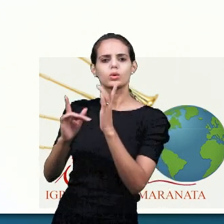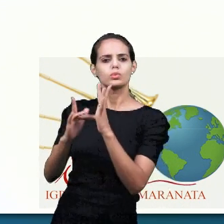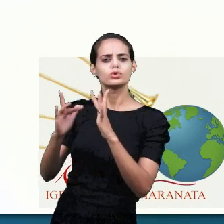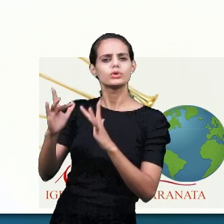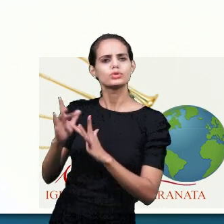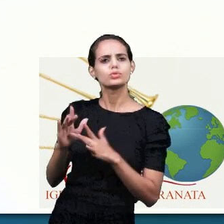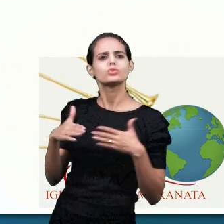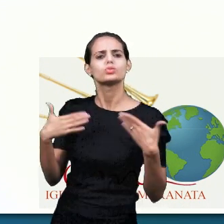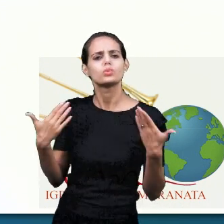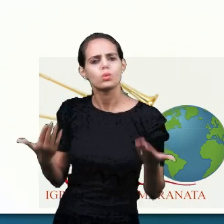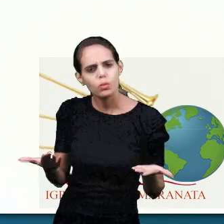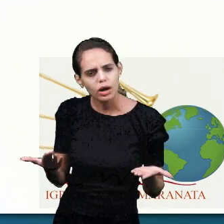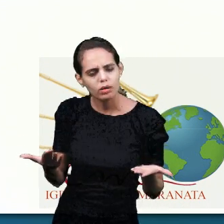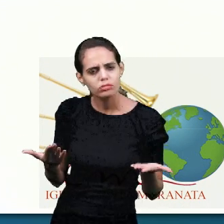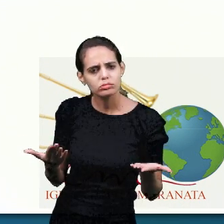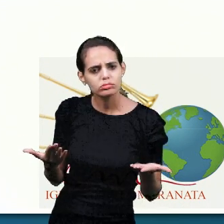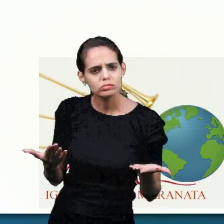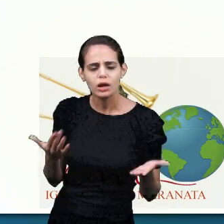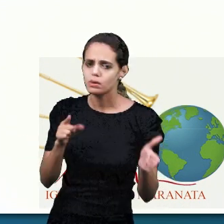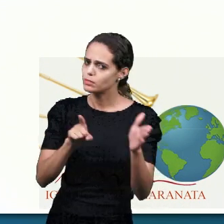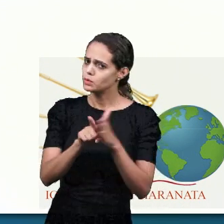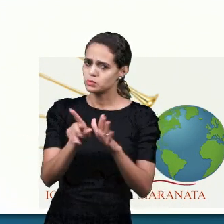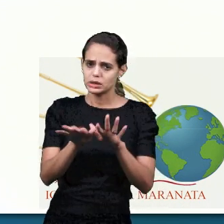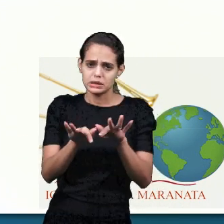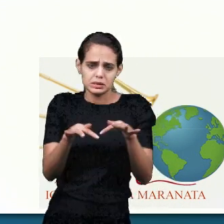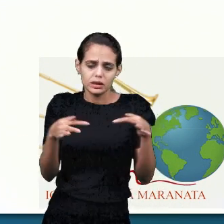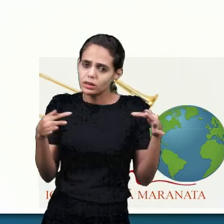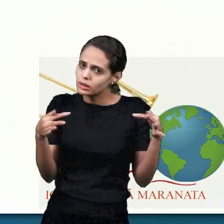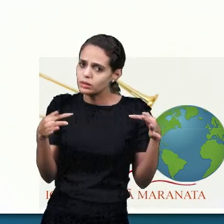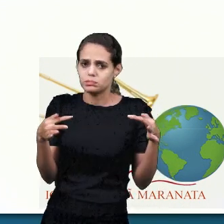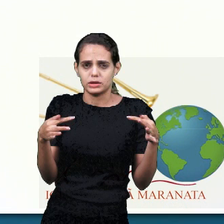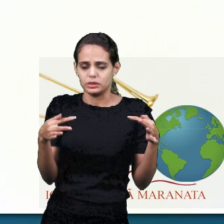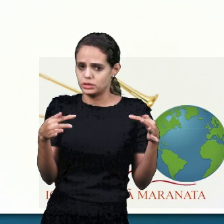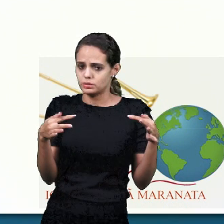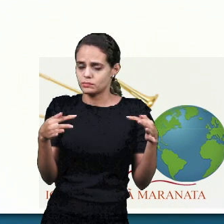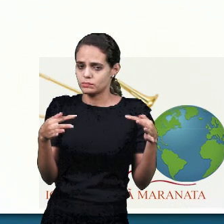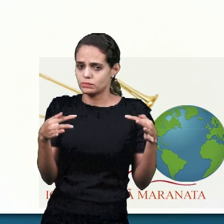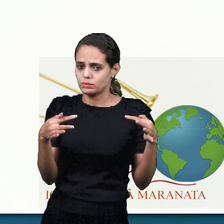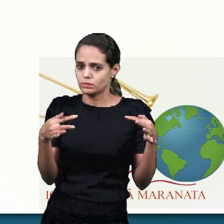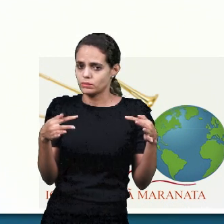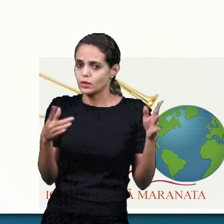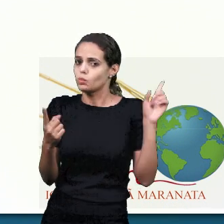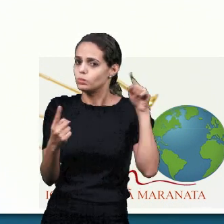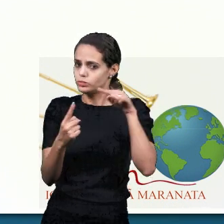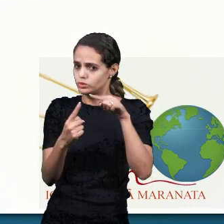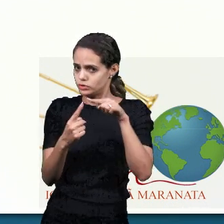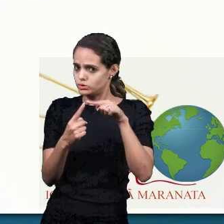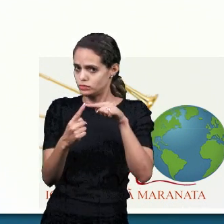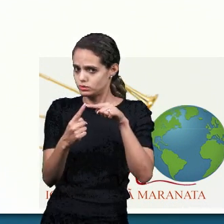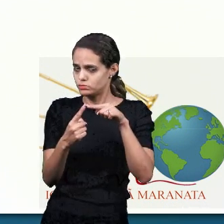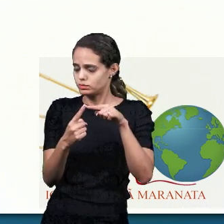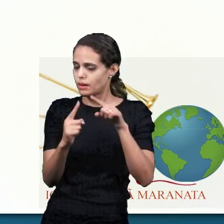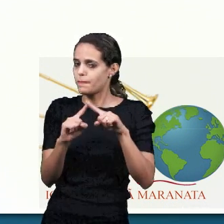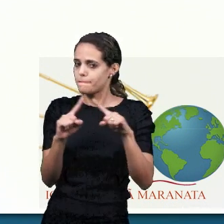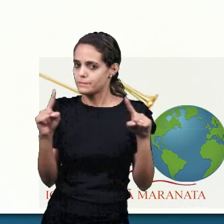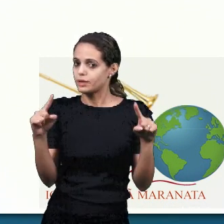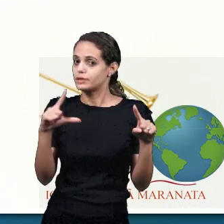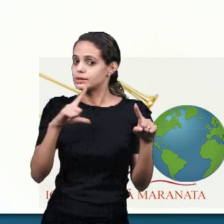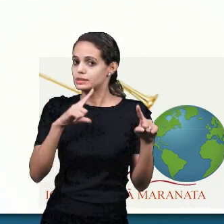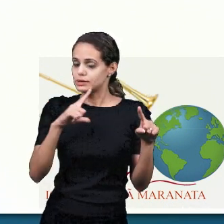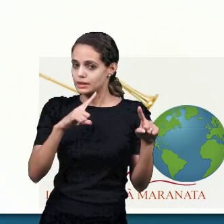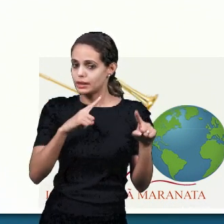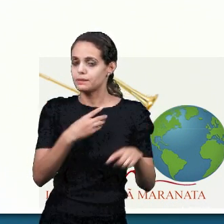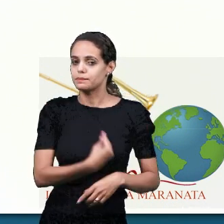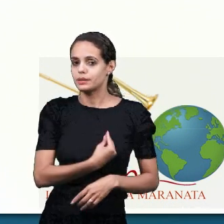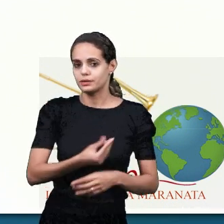bien que c'est une question objective, mais comme vous voyez, il y a une participation des enfants.